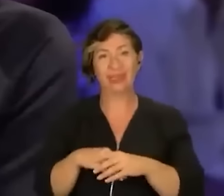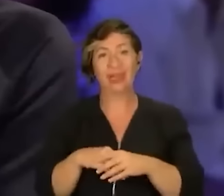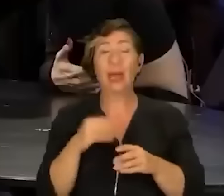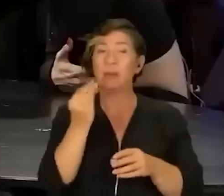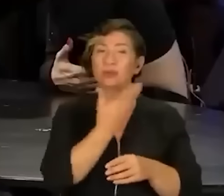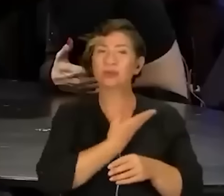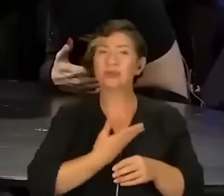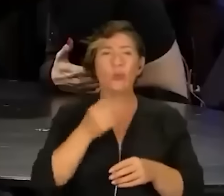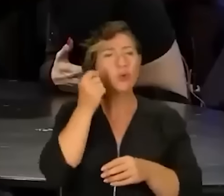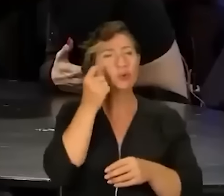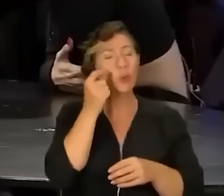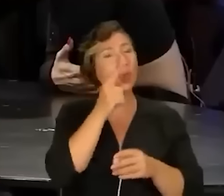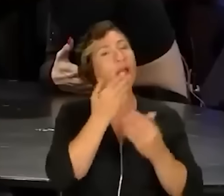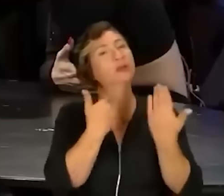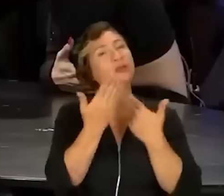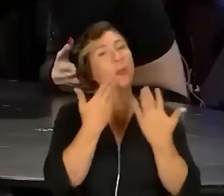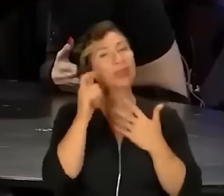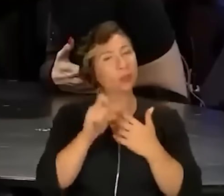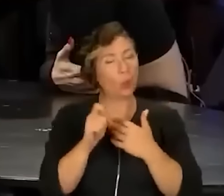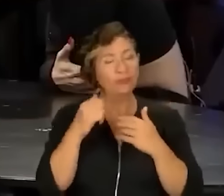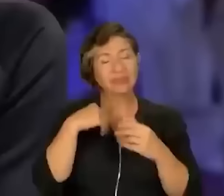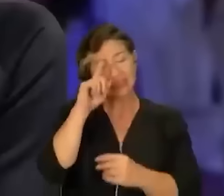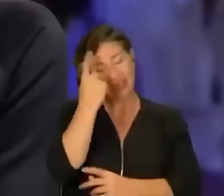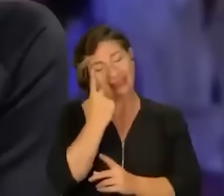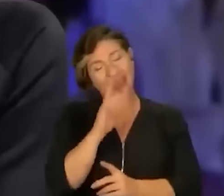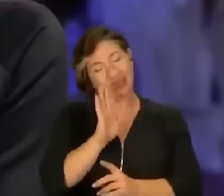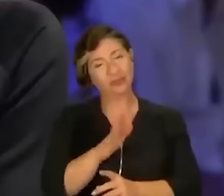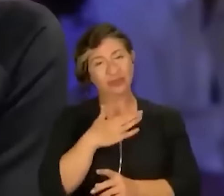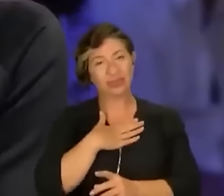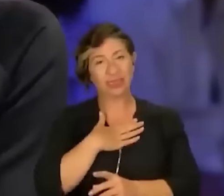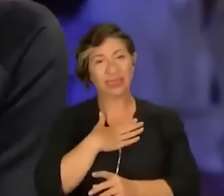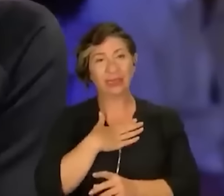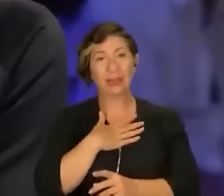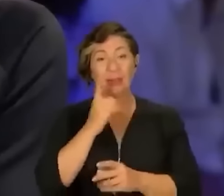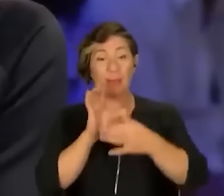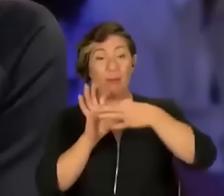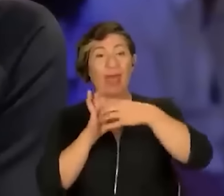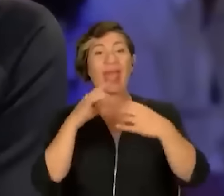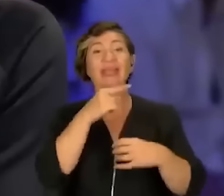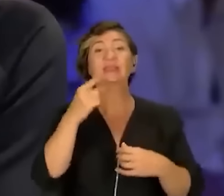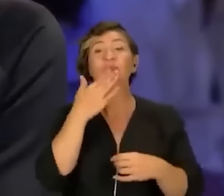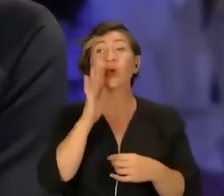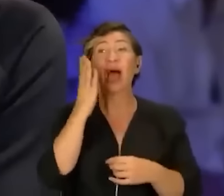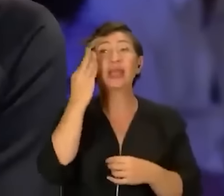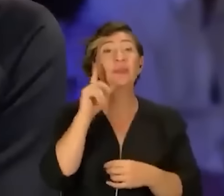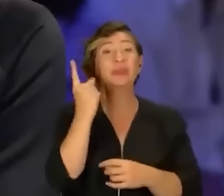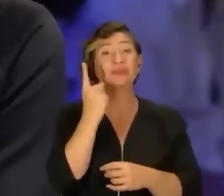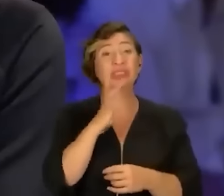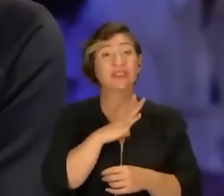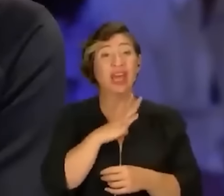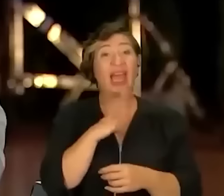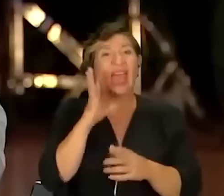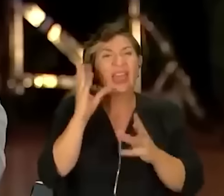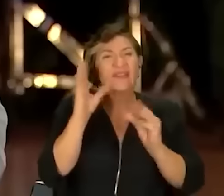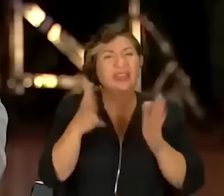çok seviyorum, özlüyorum. Onlarla konuşuyorum yalnız kaldığımda da. Yani bir bağ eksikliği yok ama sadece anlayamadığım tek bir şey var en çok